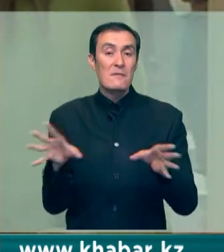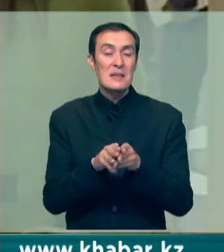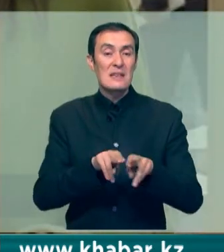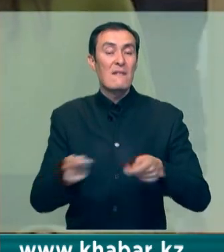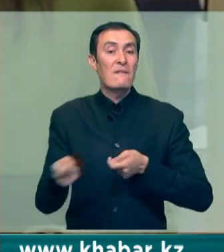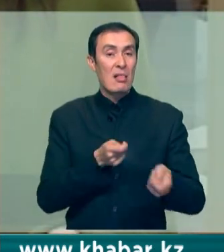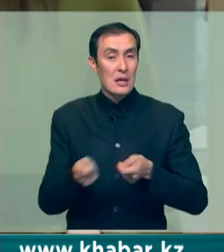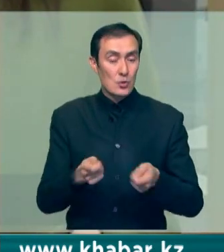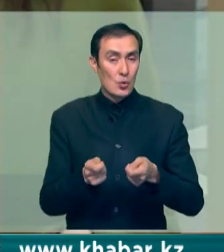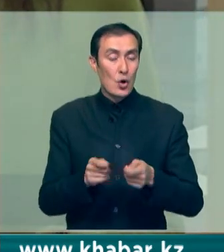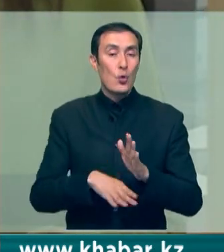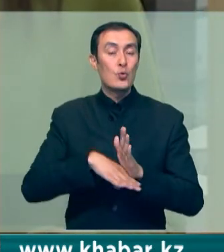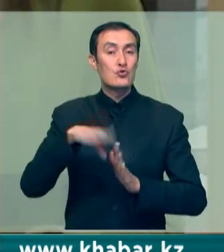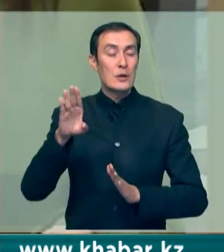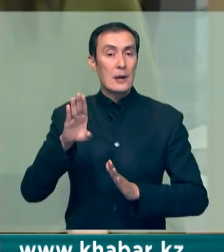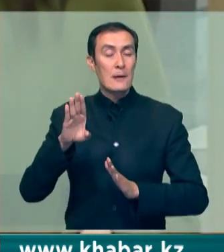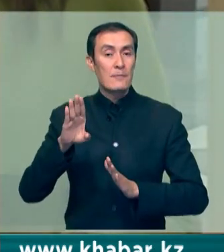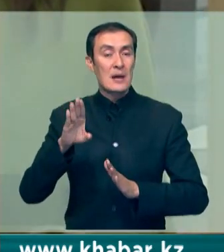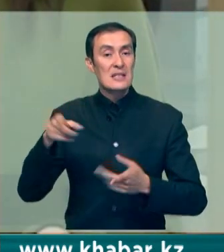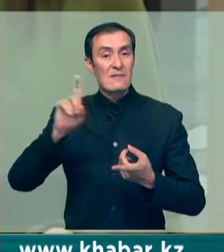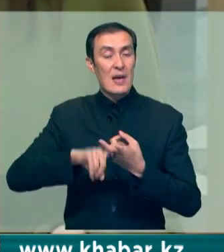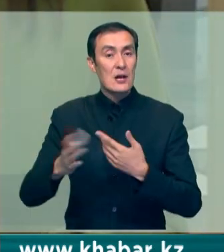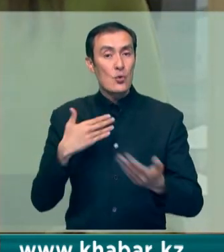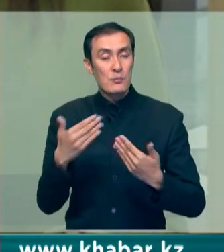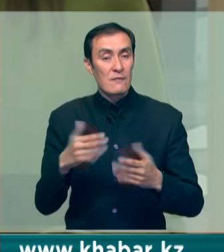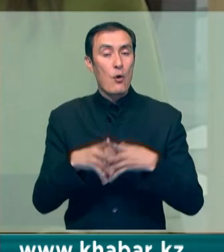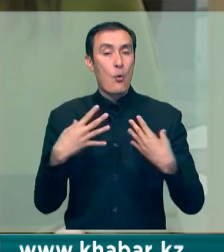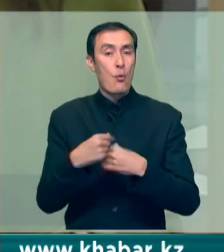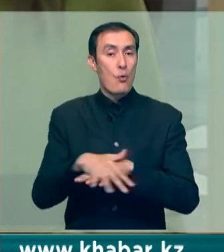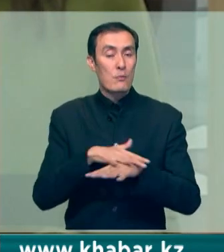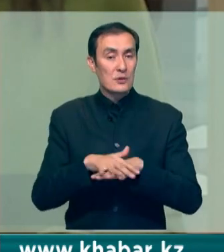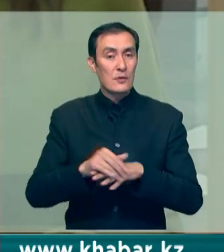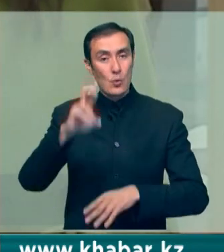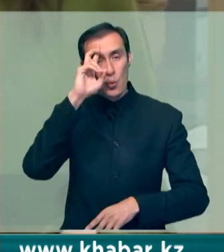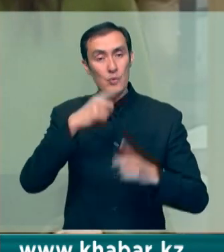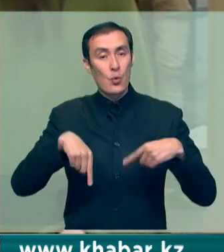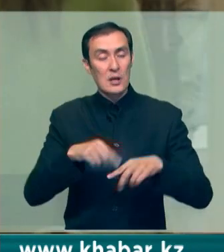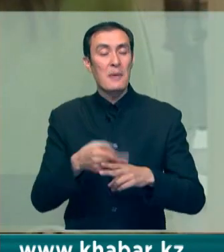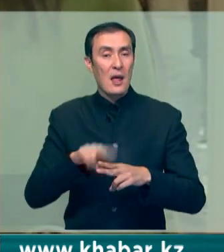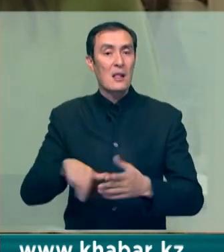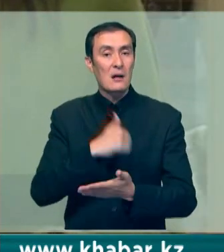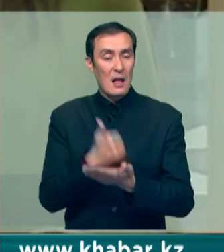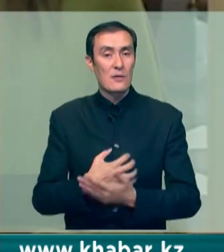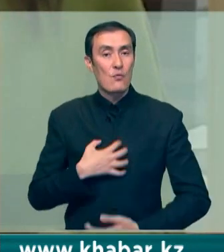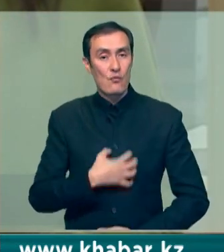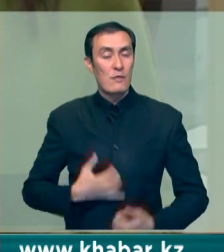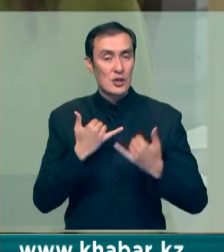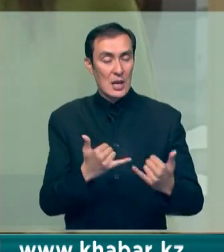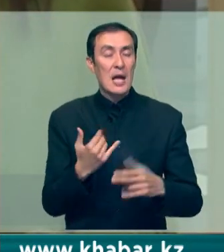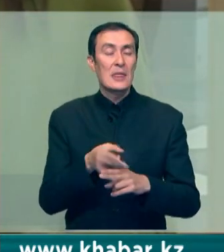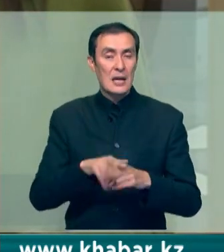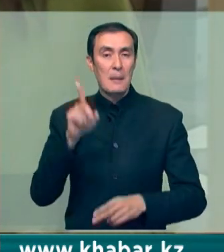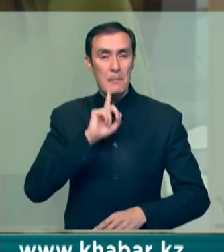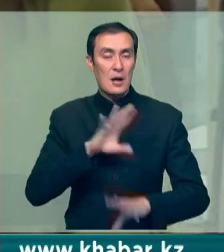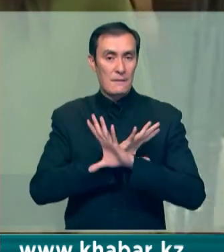властью, улучшение связи общества с госорганами – это главный приоритет. На этом у меня